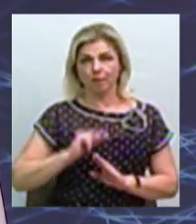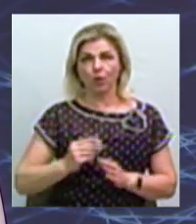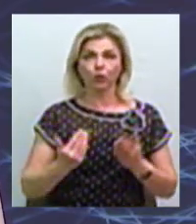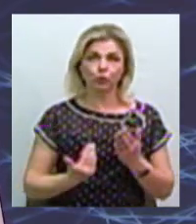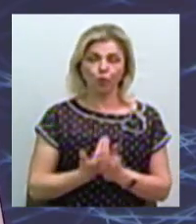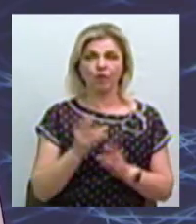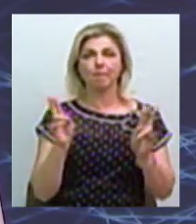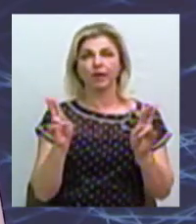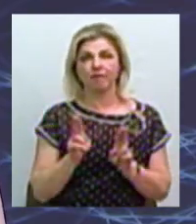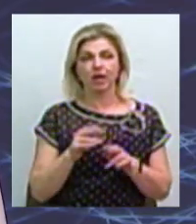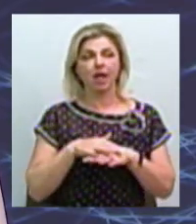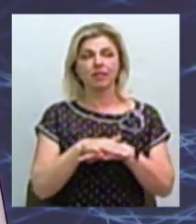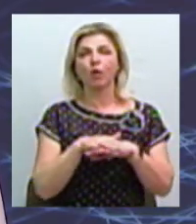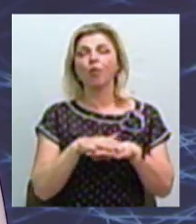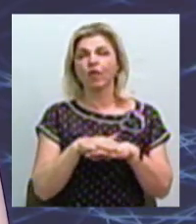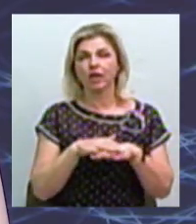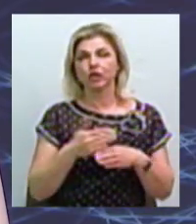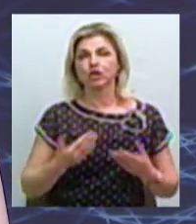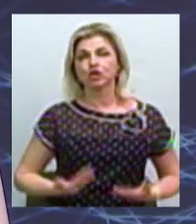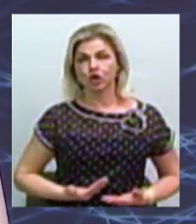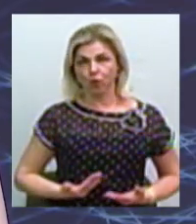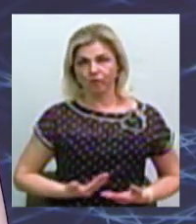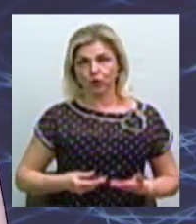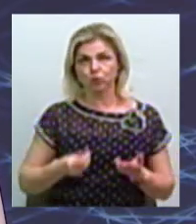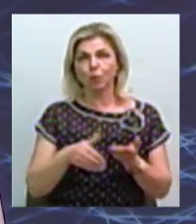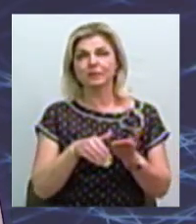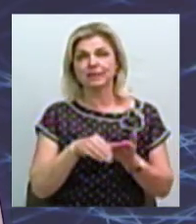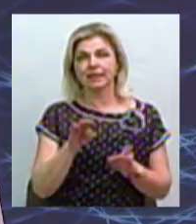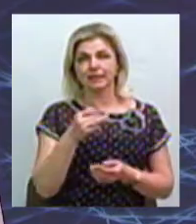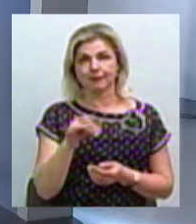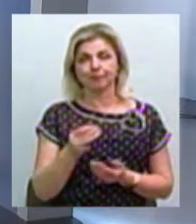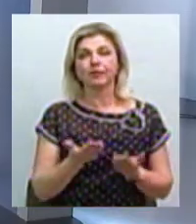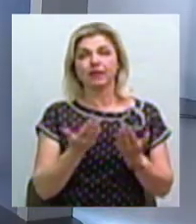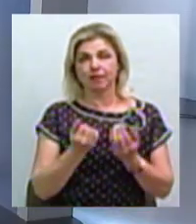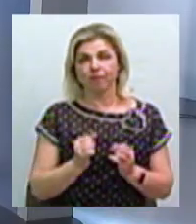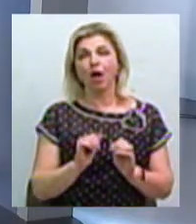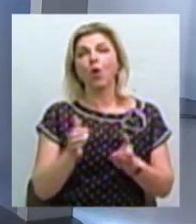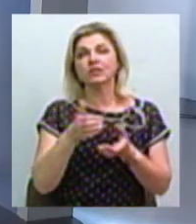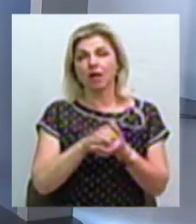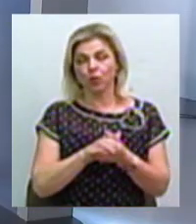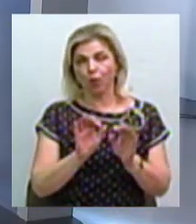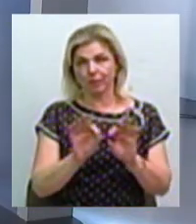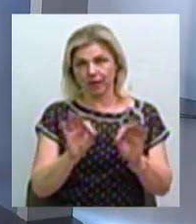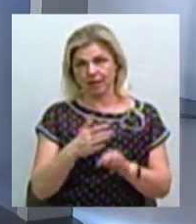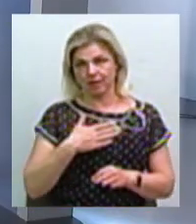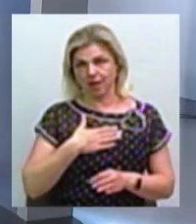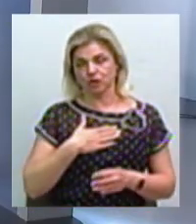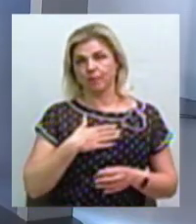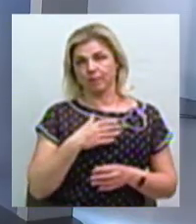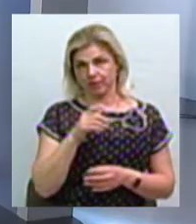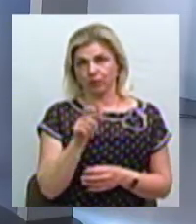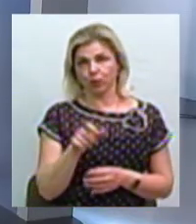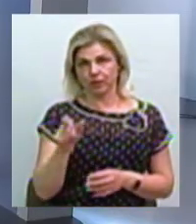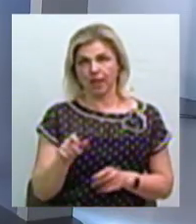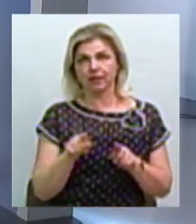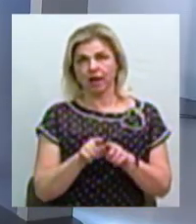оновлені правила нарахування житлових субсидій. Ольга, давайте ознайомимо наших глядачів з цими новими правилами, будь